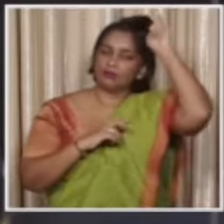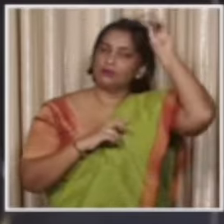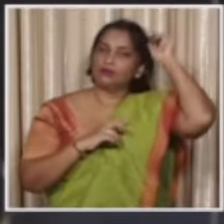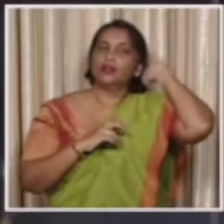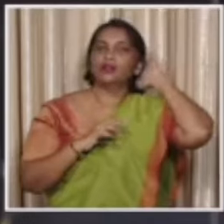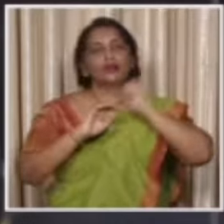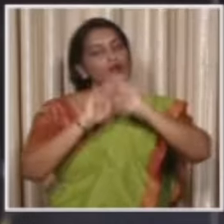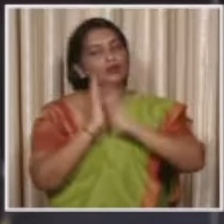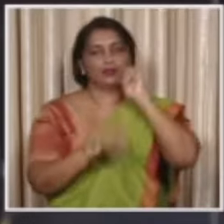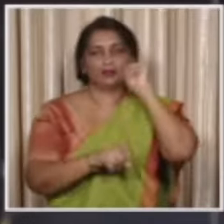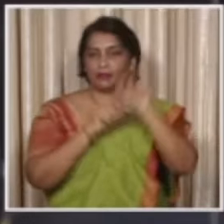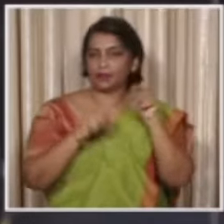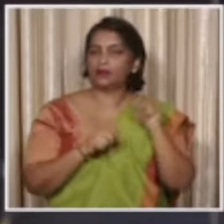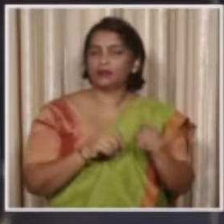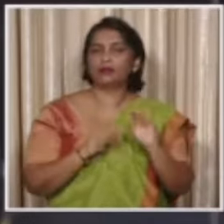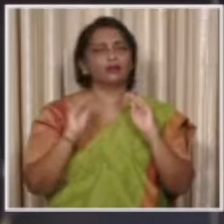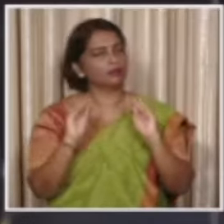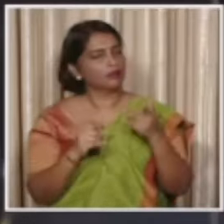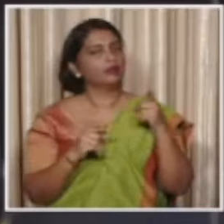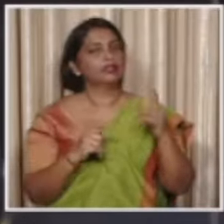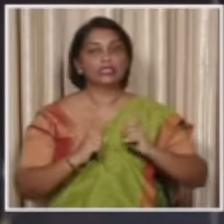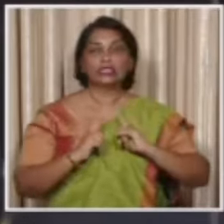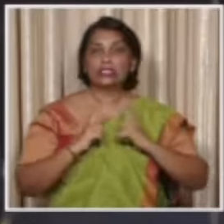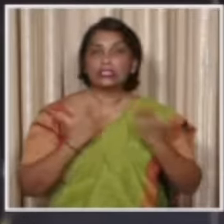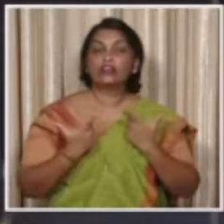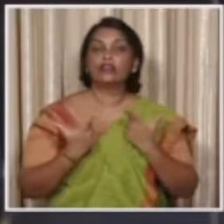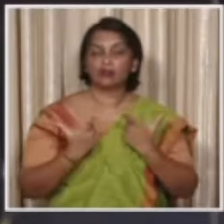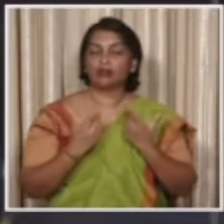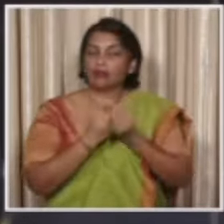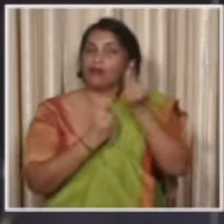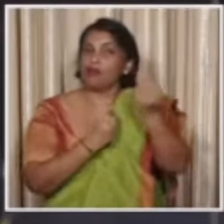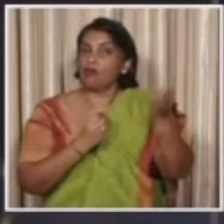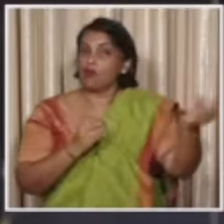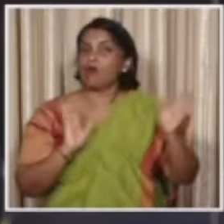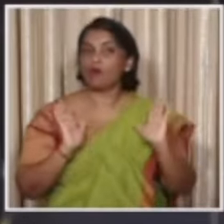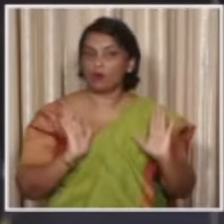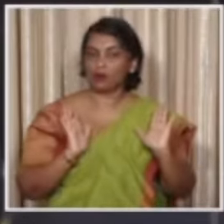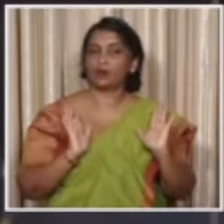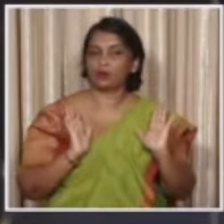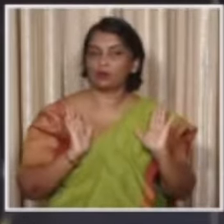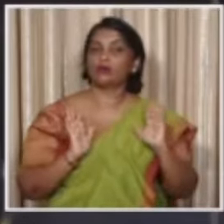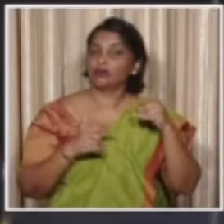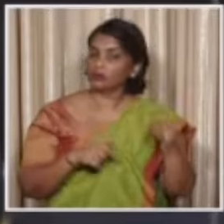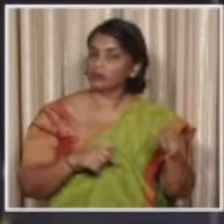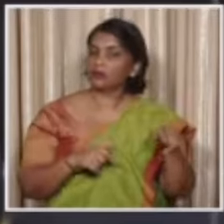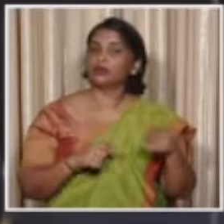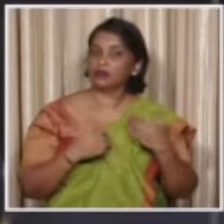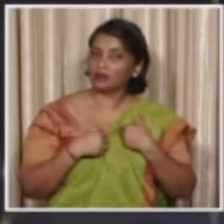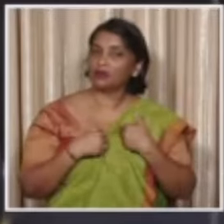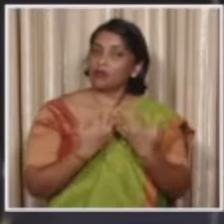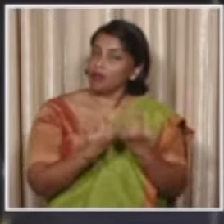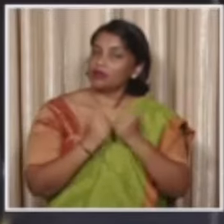සමස්ත ජනතාවට යම් කිසි විදියකට ජීවත් වෙන තත්ත්වයකට මතු කරන්න හැකියාවක් තියෙන්න ඕනේ. ඒකට අපිට